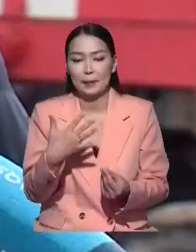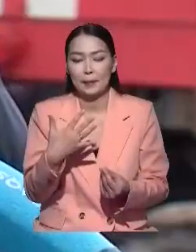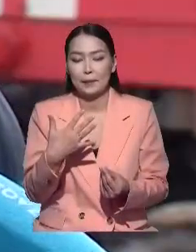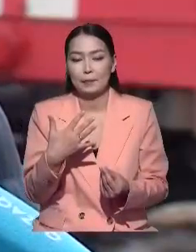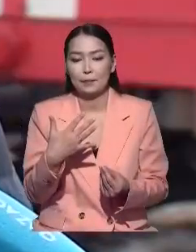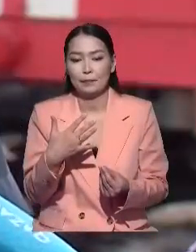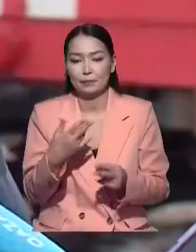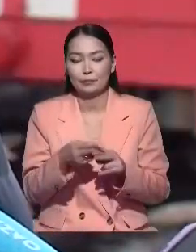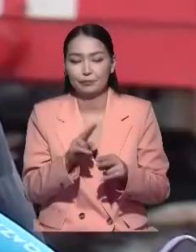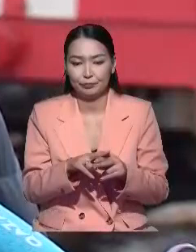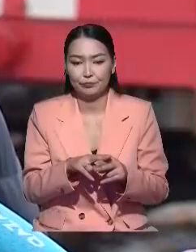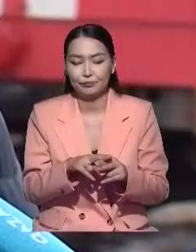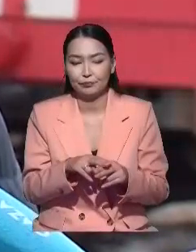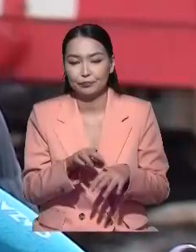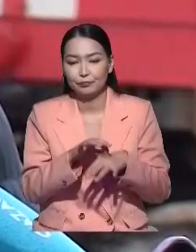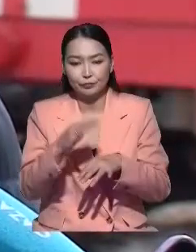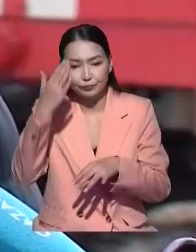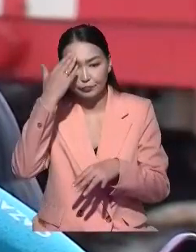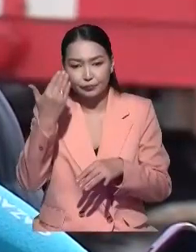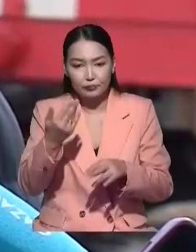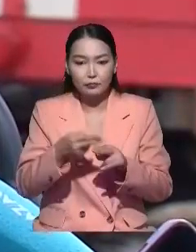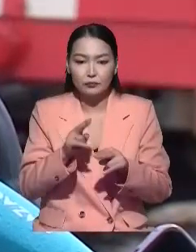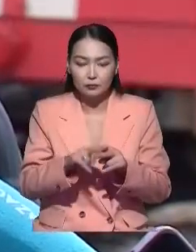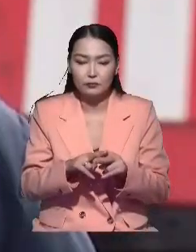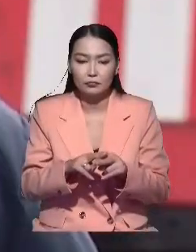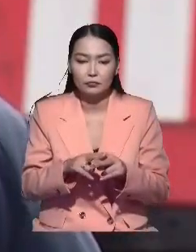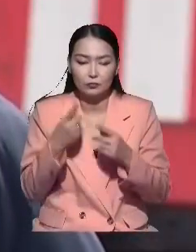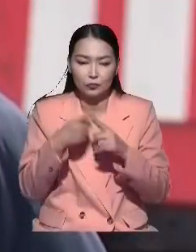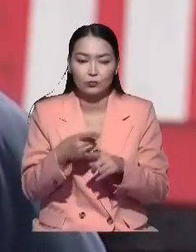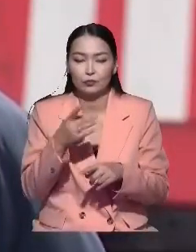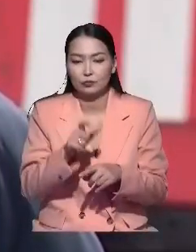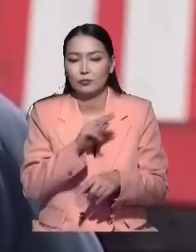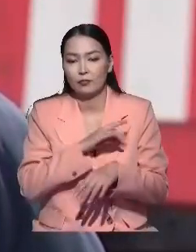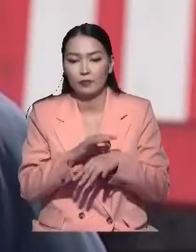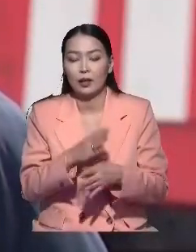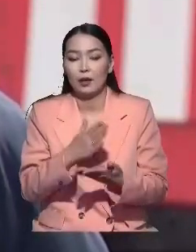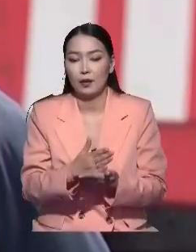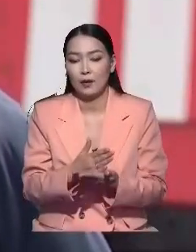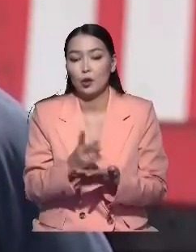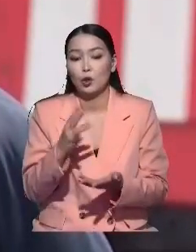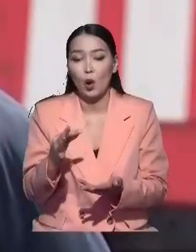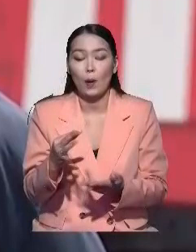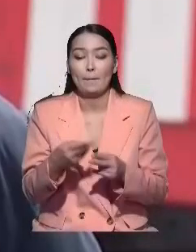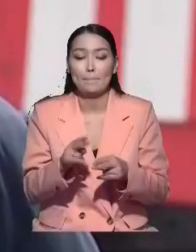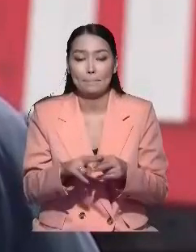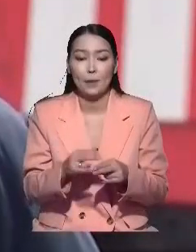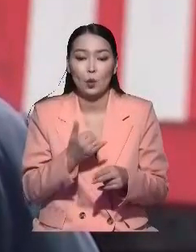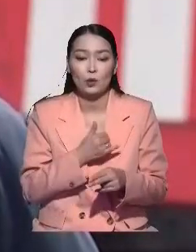акимат Коянского сельского округа по вывозу снега и уборке территории. Но у нас осень была